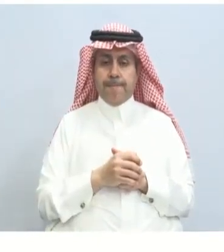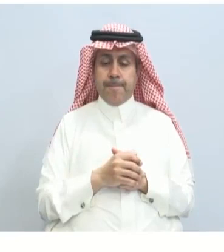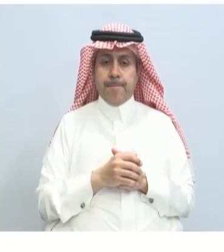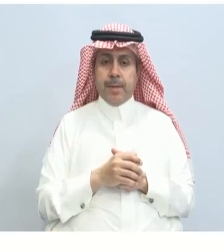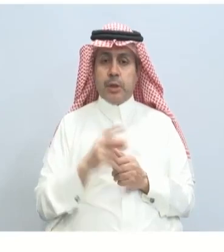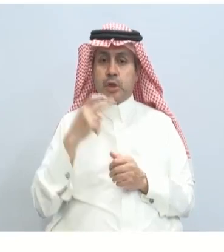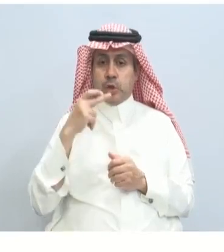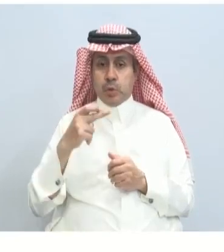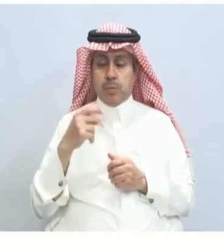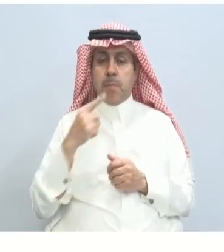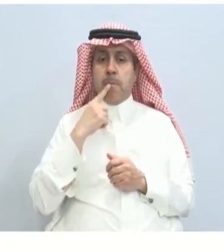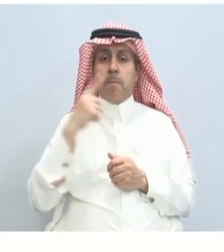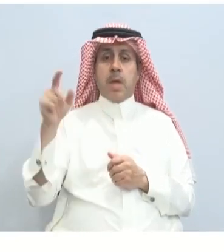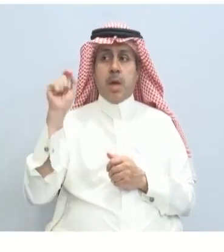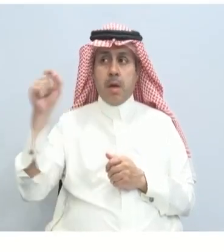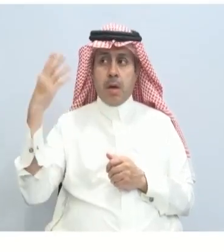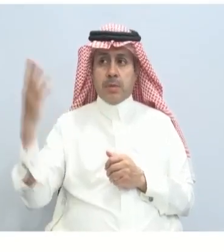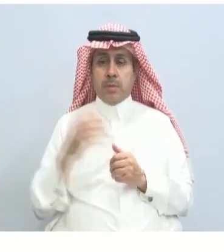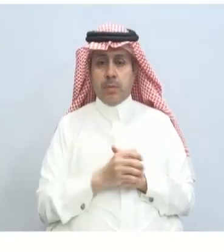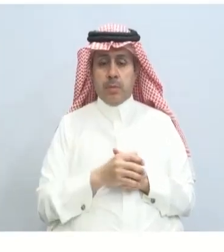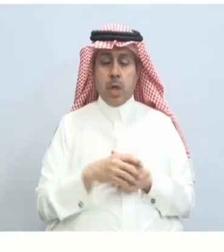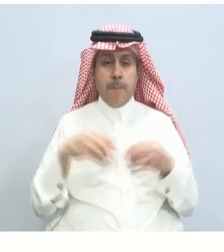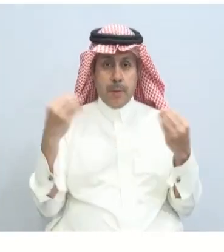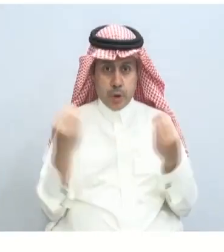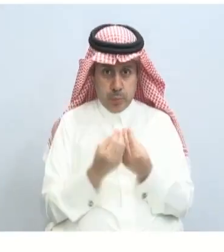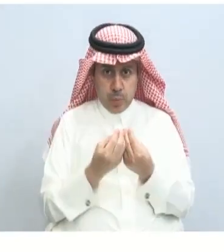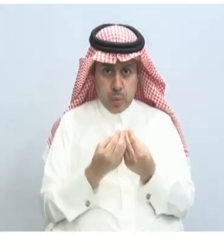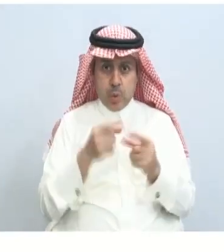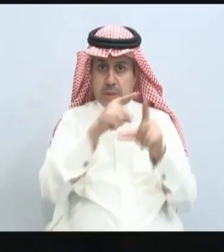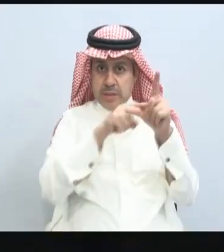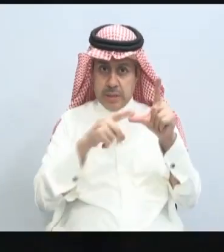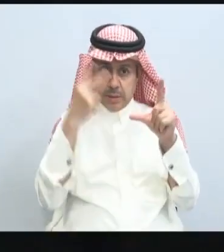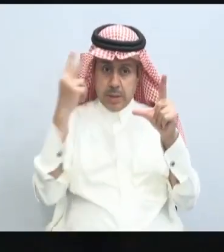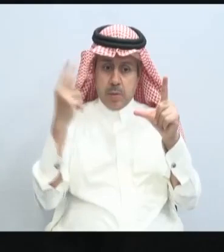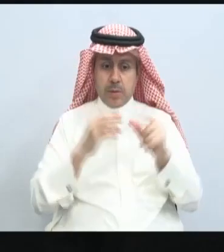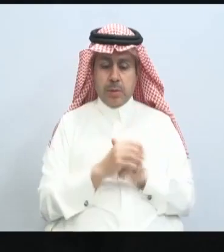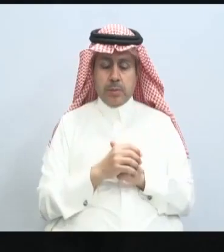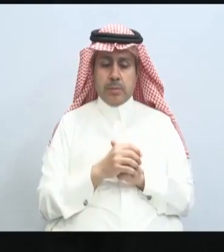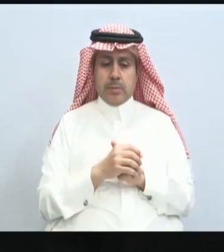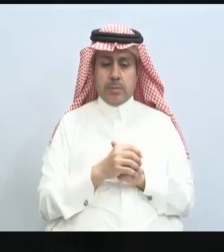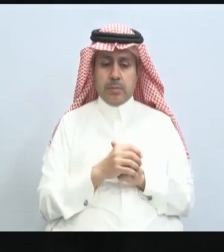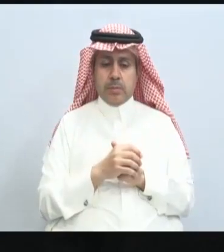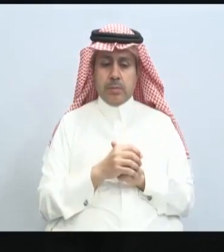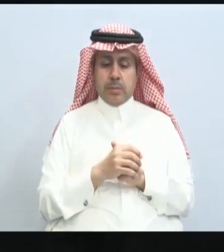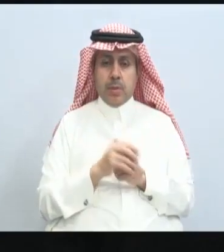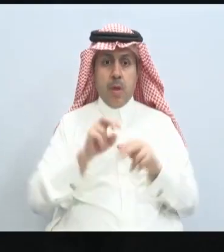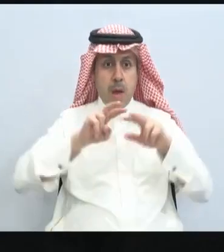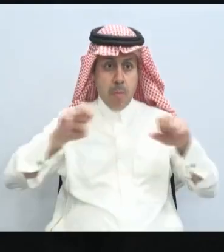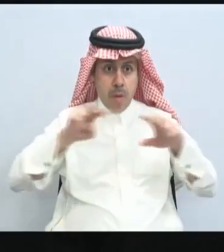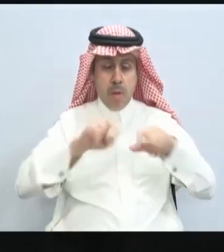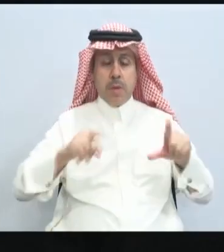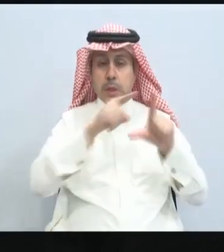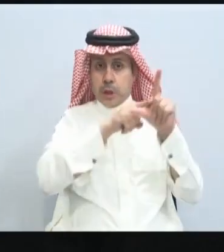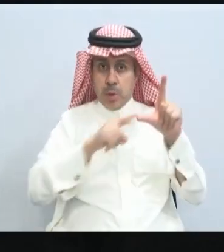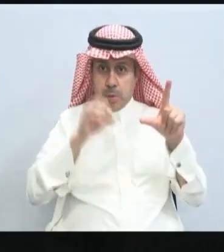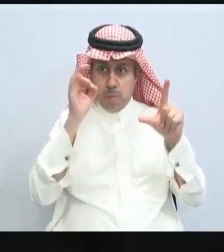105 ممكن نستخدم متطابقه مجموع زاويتين متطابقه مجموع زاويتين فساب حث عن زاويتين شهيرتين